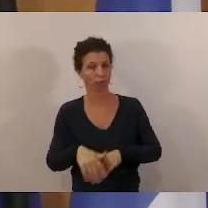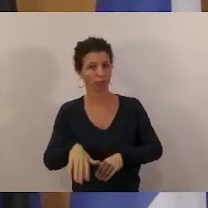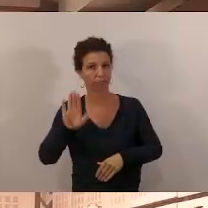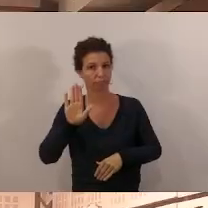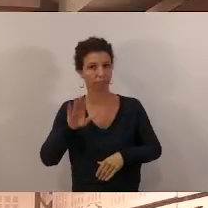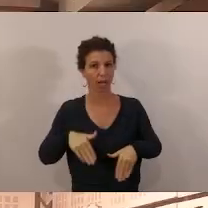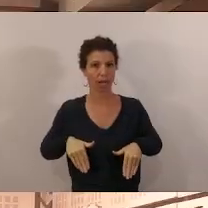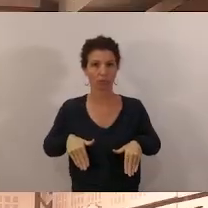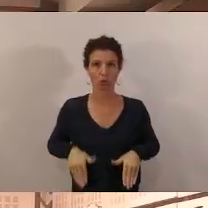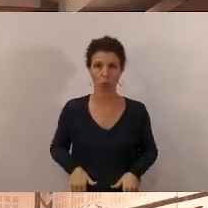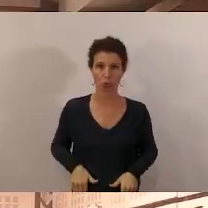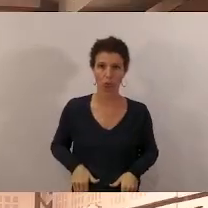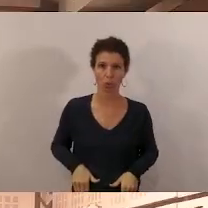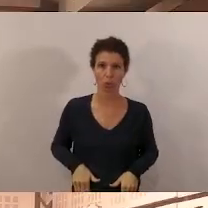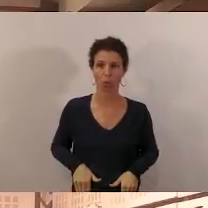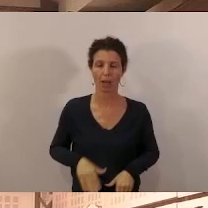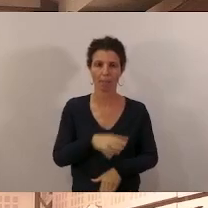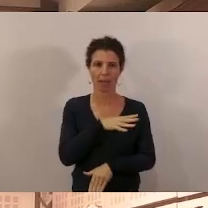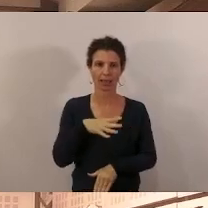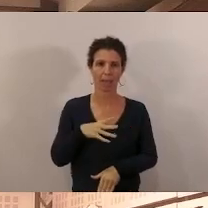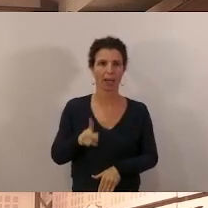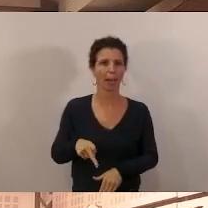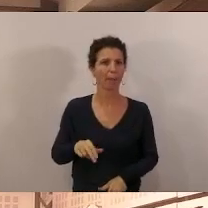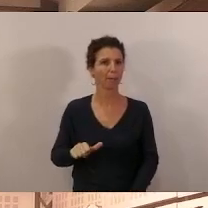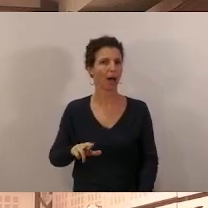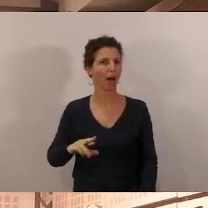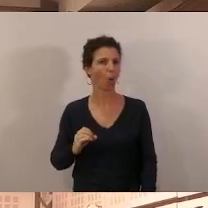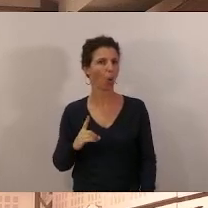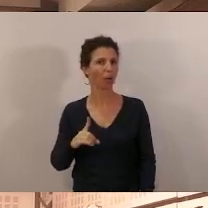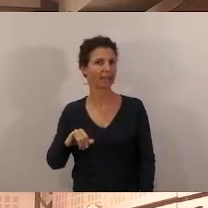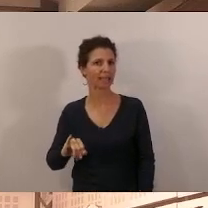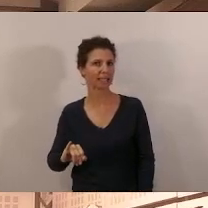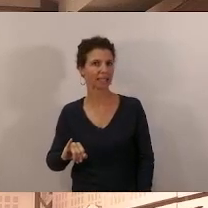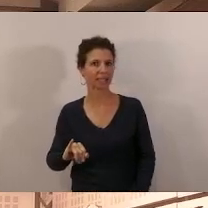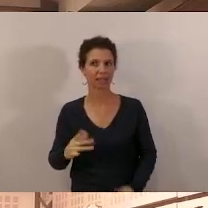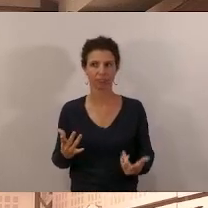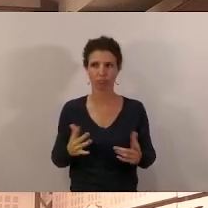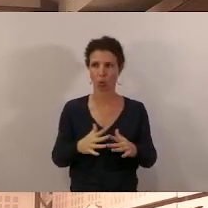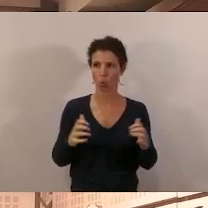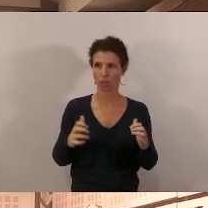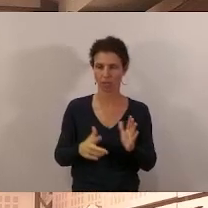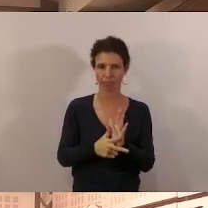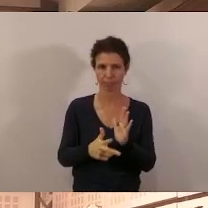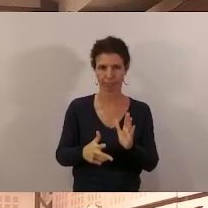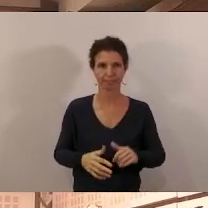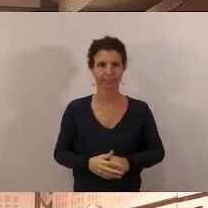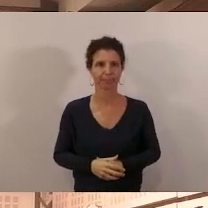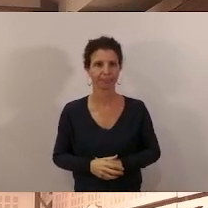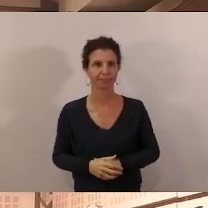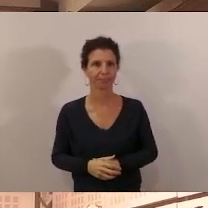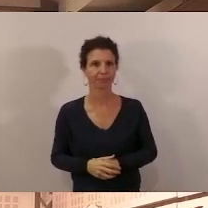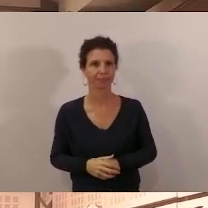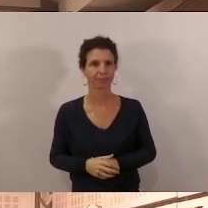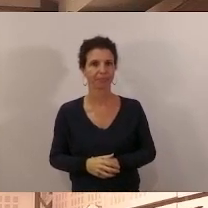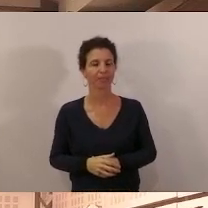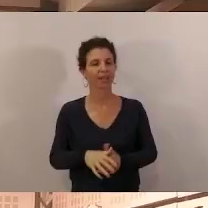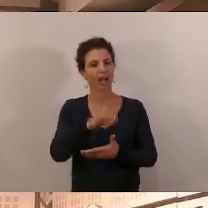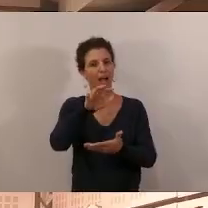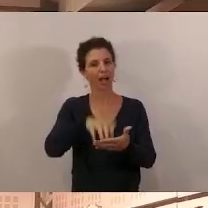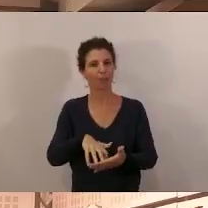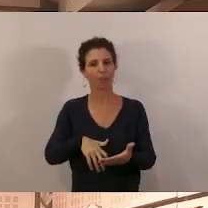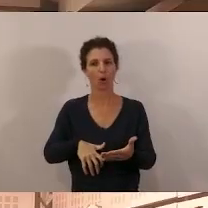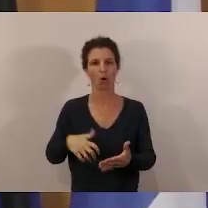des abstentions? Madame Parodi est donc avis favorable du Conseil. Le rapport